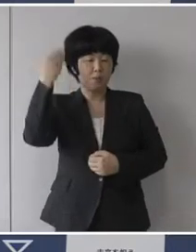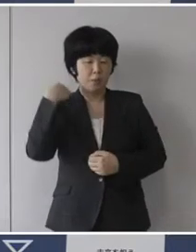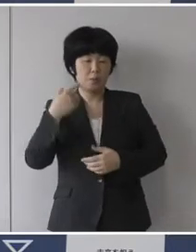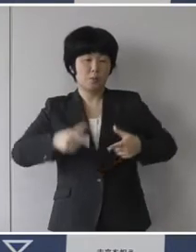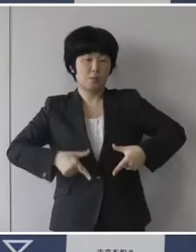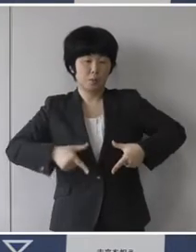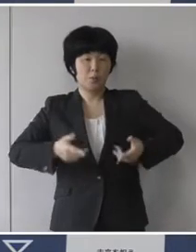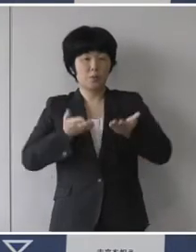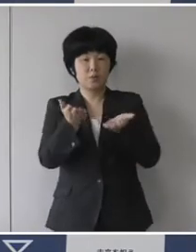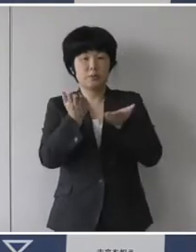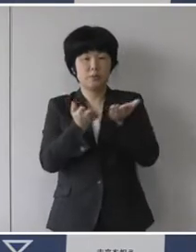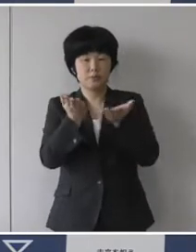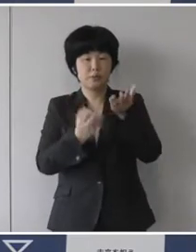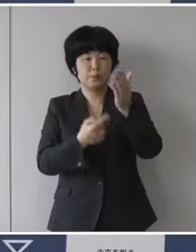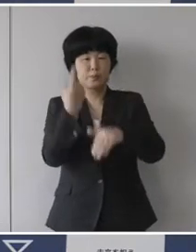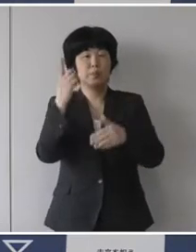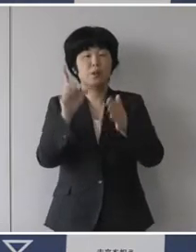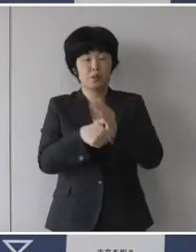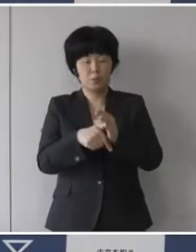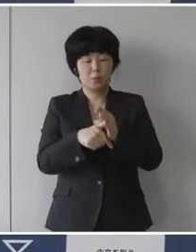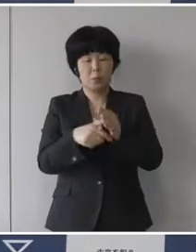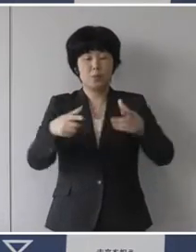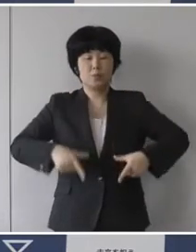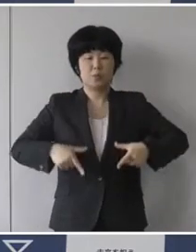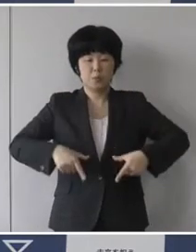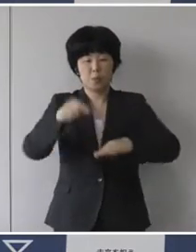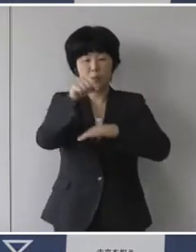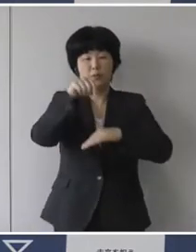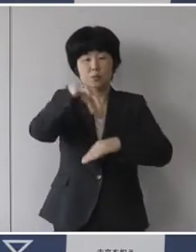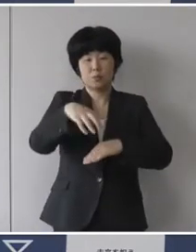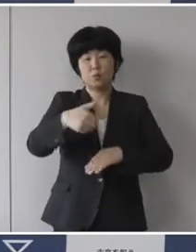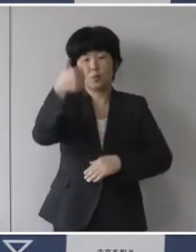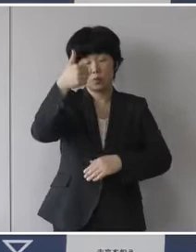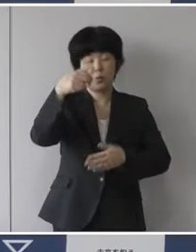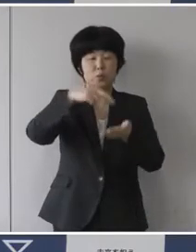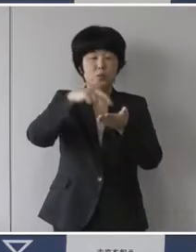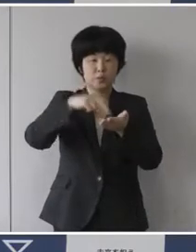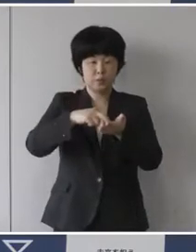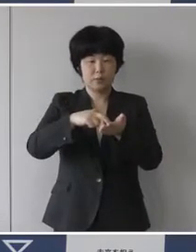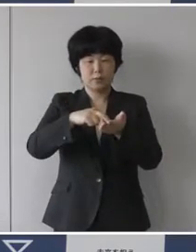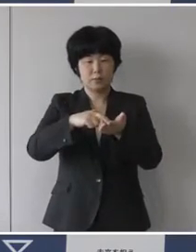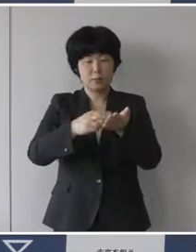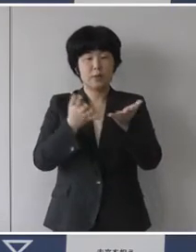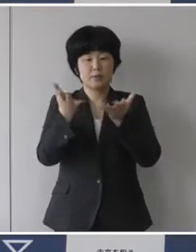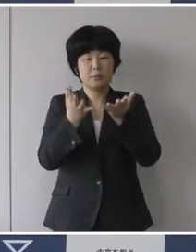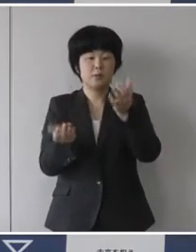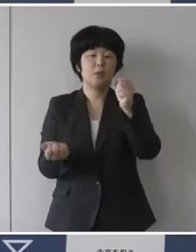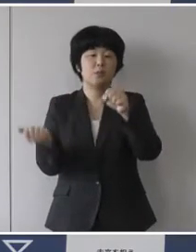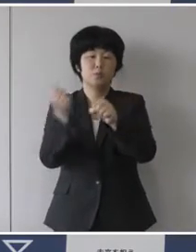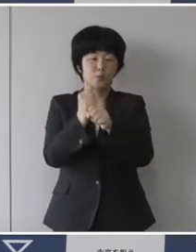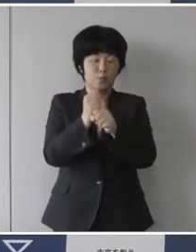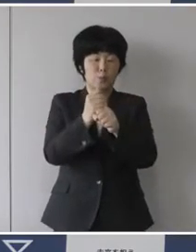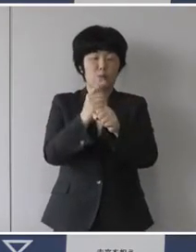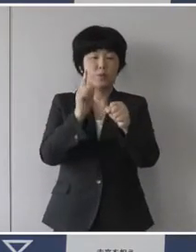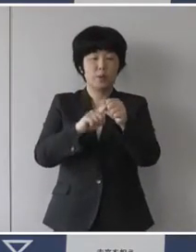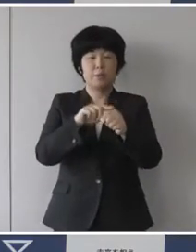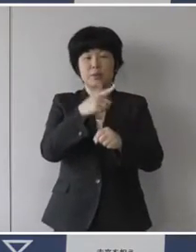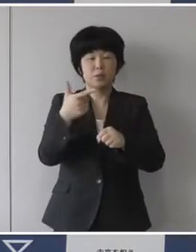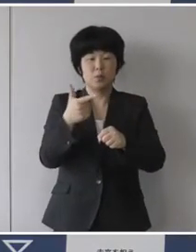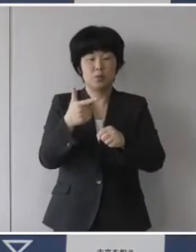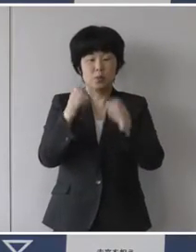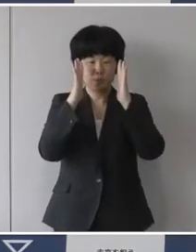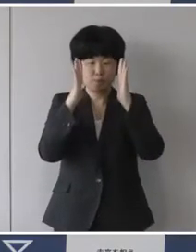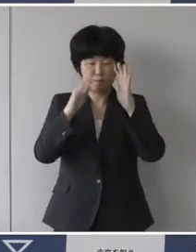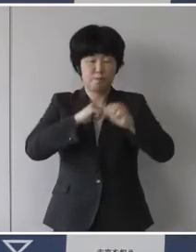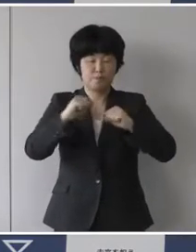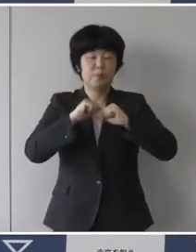も、熊本の事務所長としても復興等にもご尽力をされたということでありまして、これまでのさま